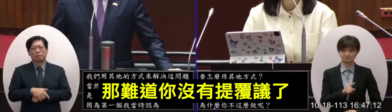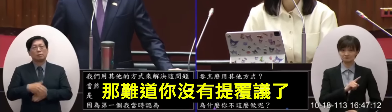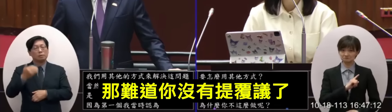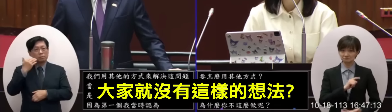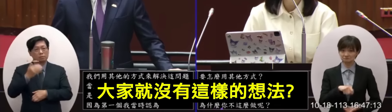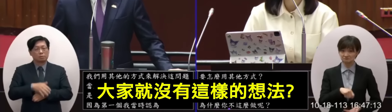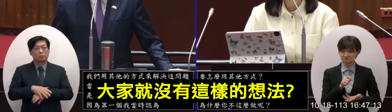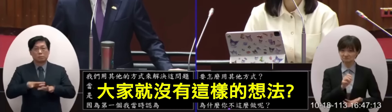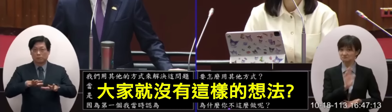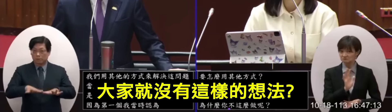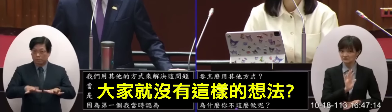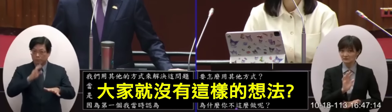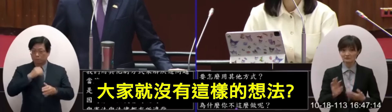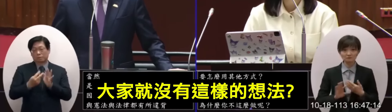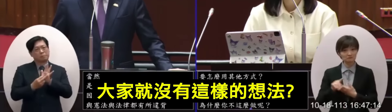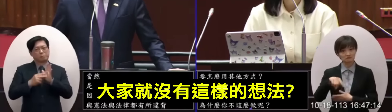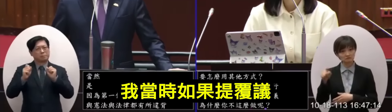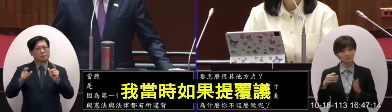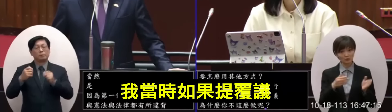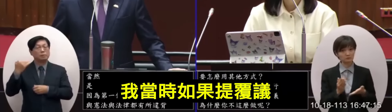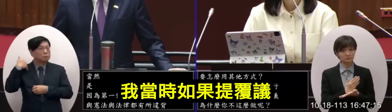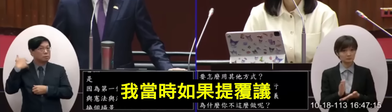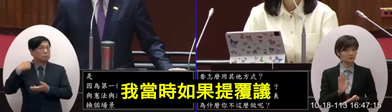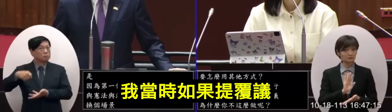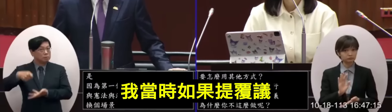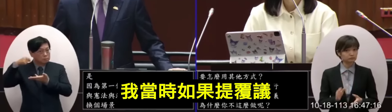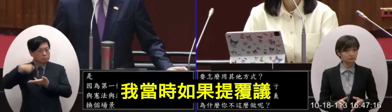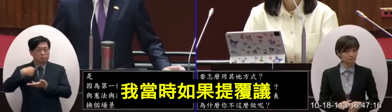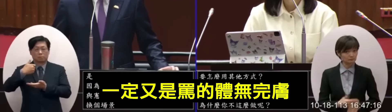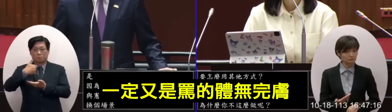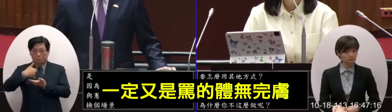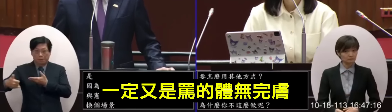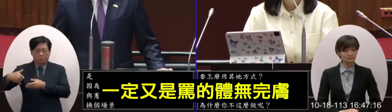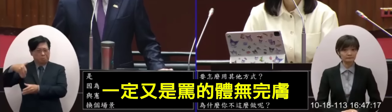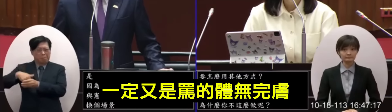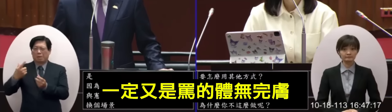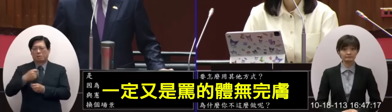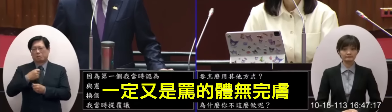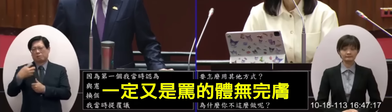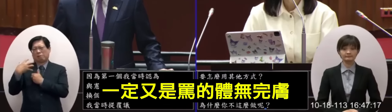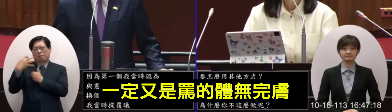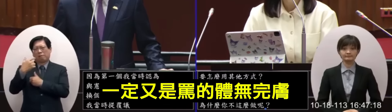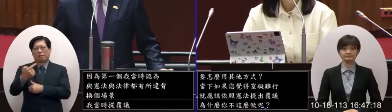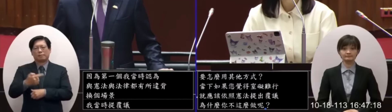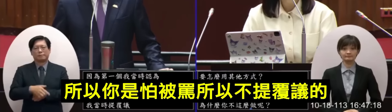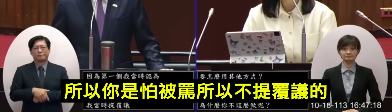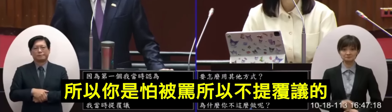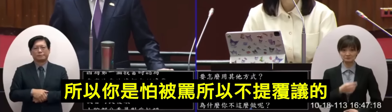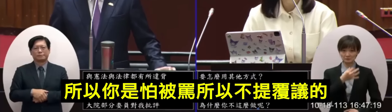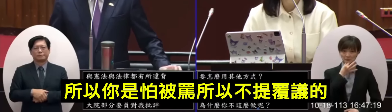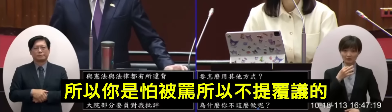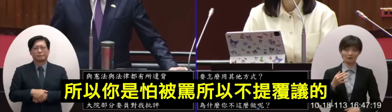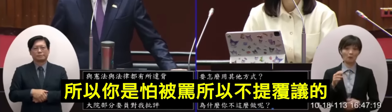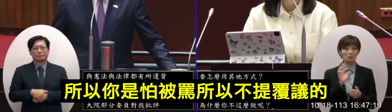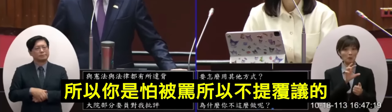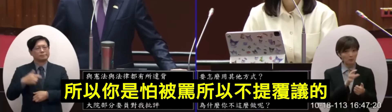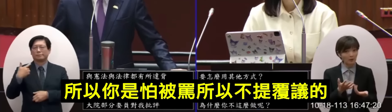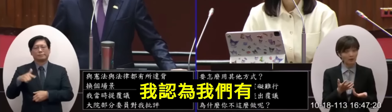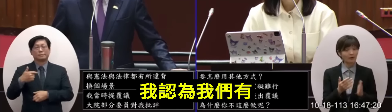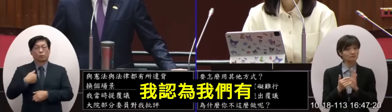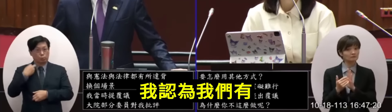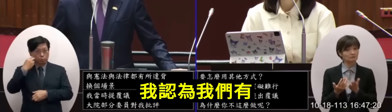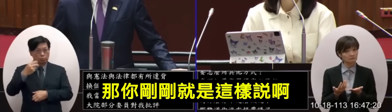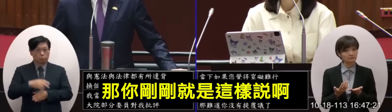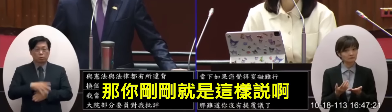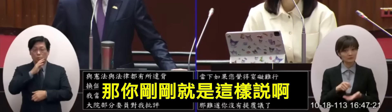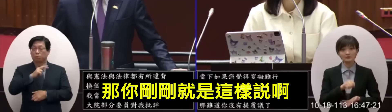提复议了，大家就没有 这样的讲法？我当初如果提复议，一定又是骂得体无完肤。 所以你是怕被骂，所以不提复议的？ 是，我